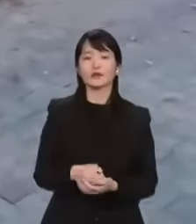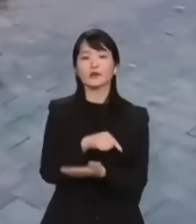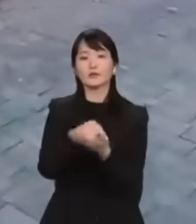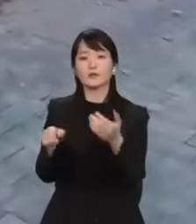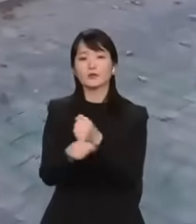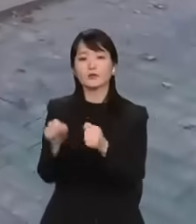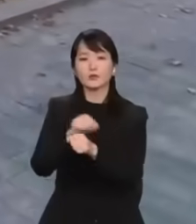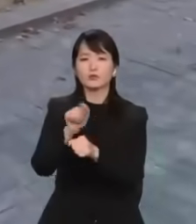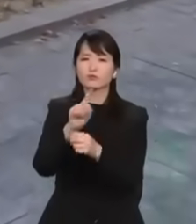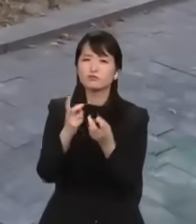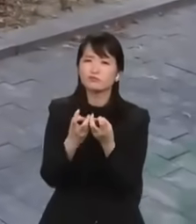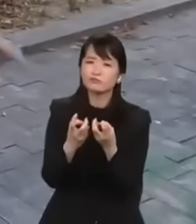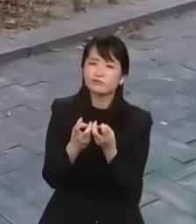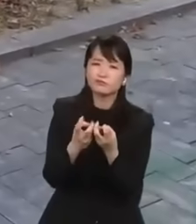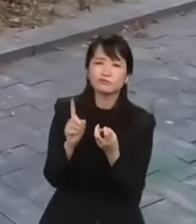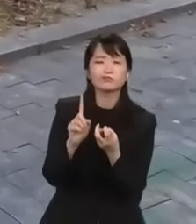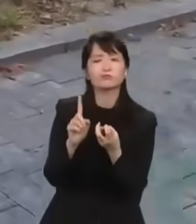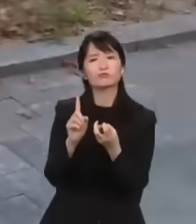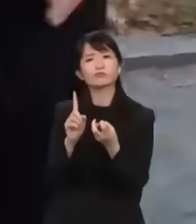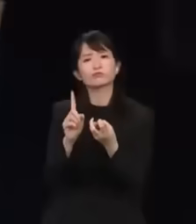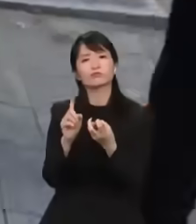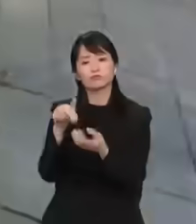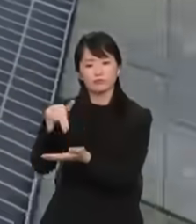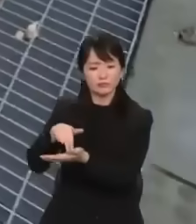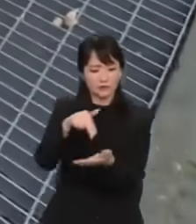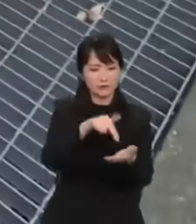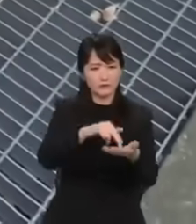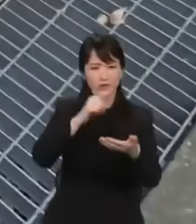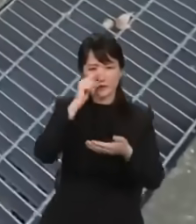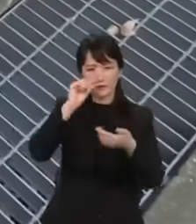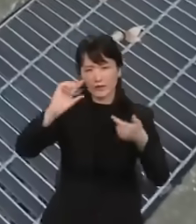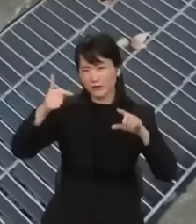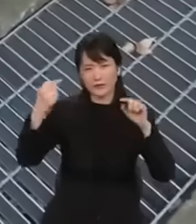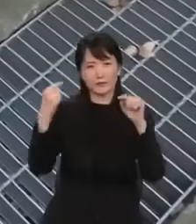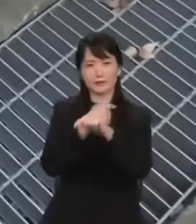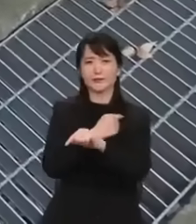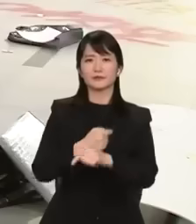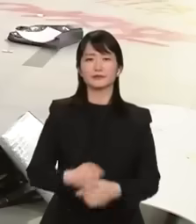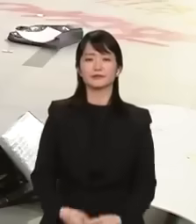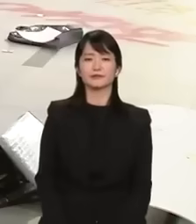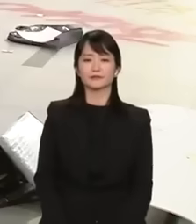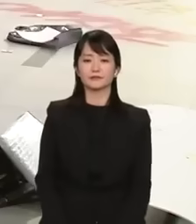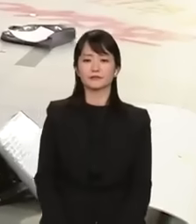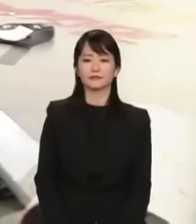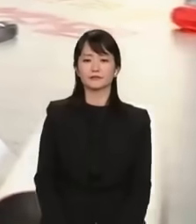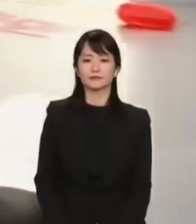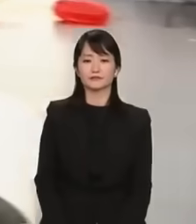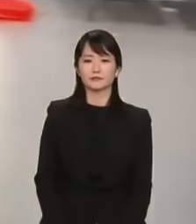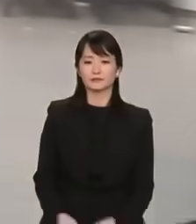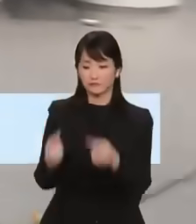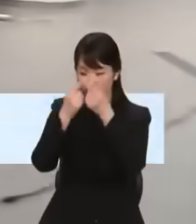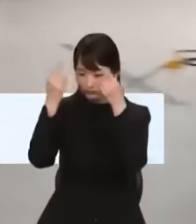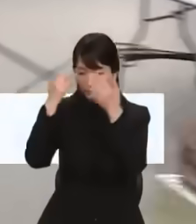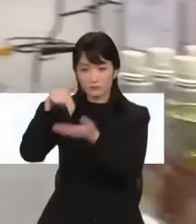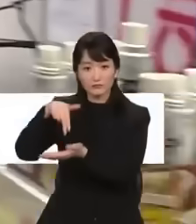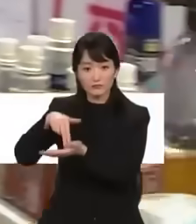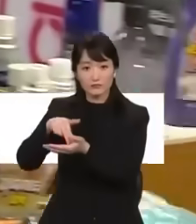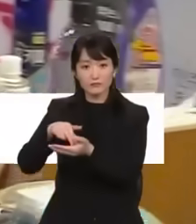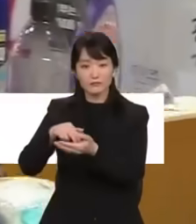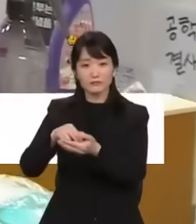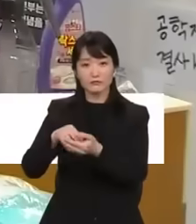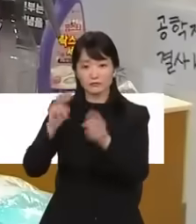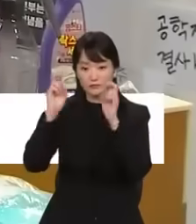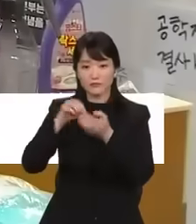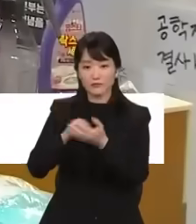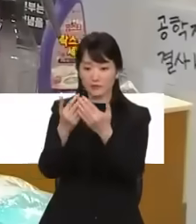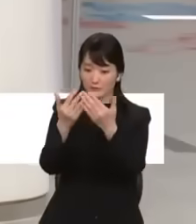어떻게 할지를 두고서는 양측의 입장이 첨예하게 갈리고 있습니다. 학교 측은 우선 취업 박람회 기물 파손 등에